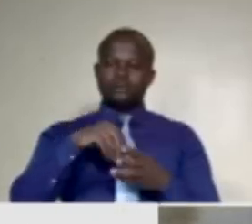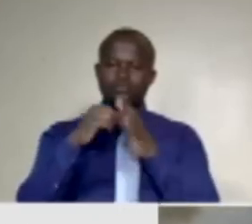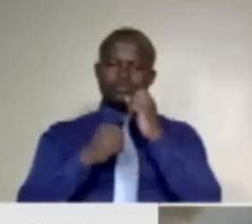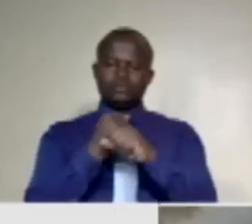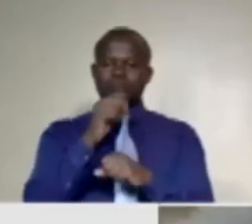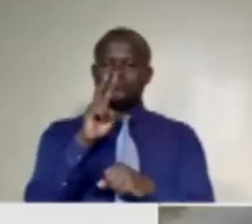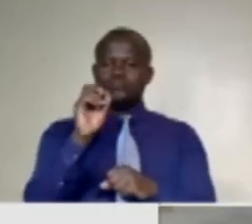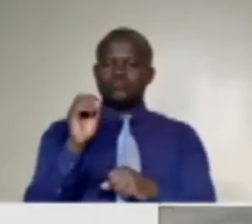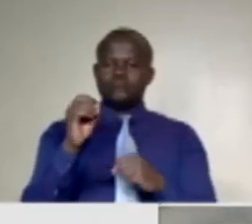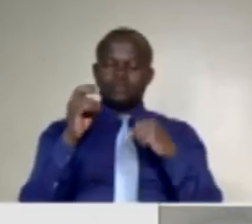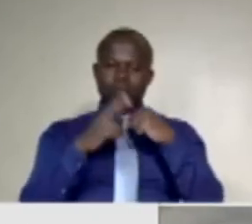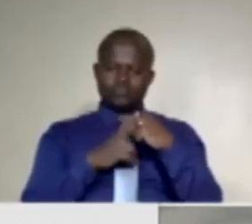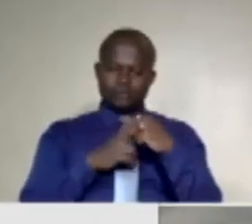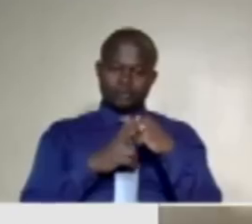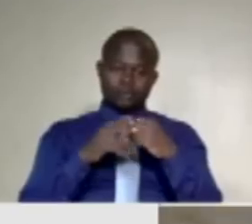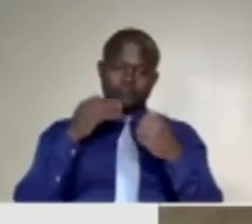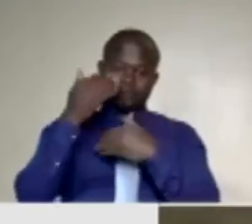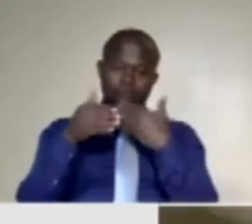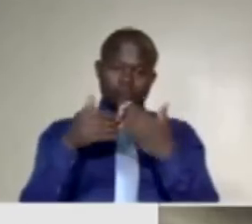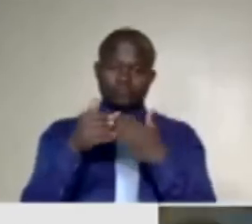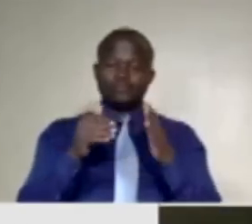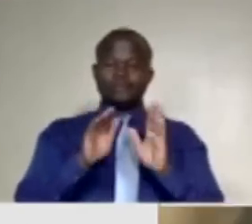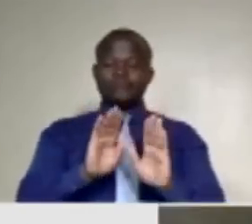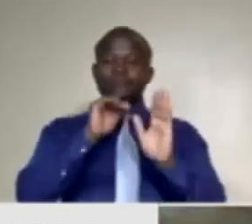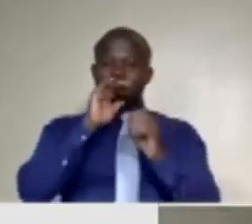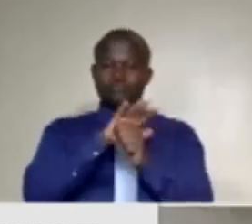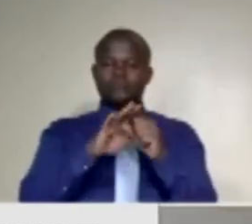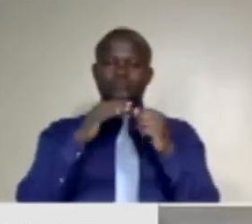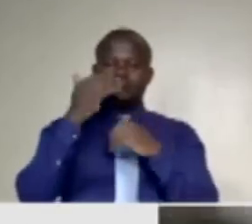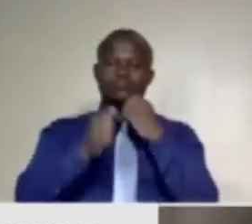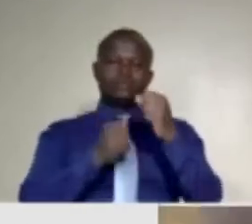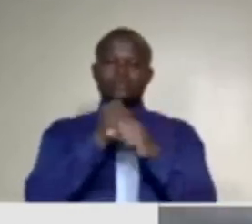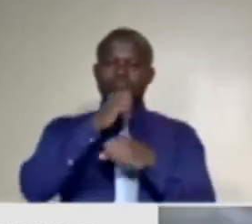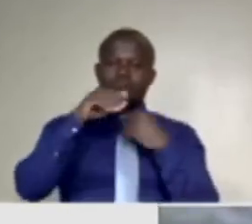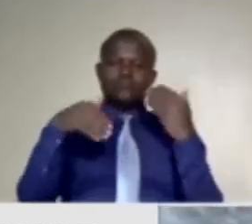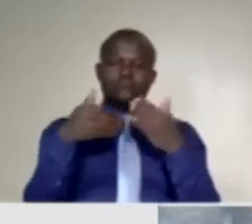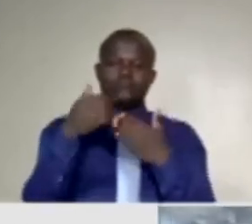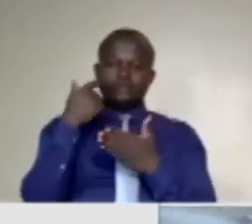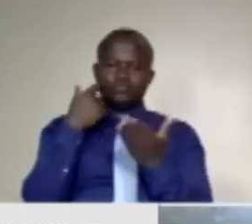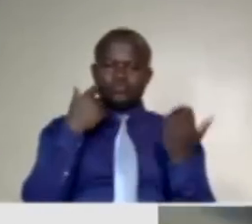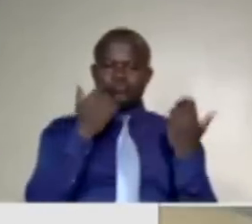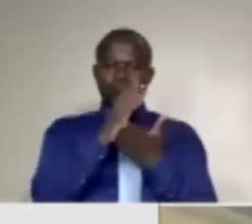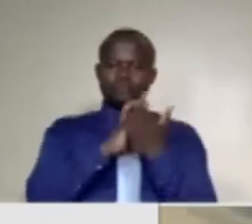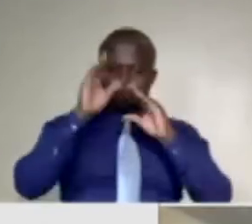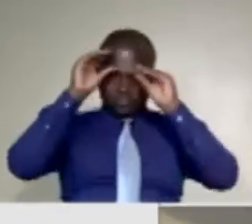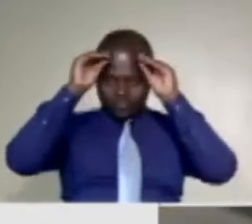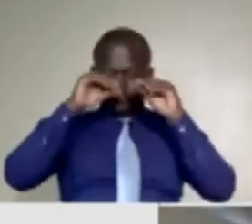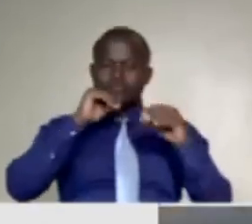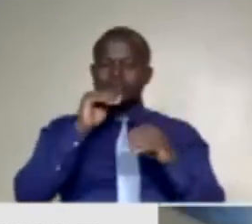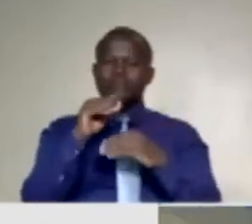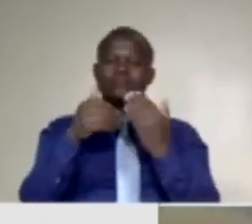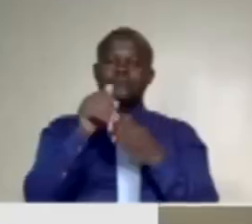rwiyemezamirimo wabyubakaga yagize atya abita bituzuye, bimara imyaka yose byaradindiye hamwe bakanabyigiramo